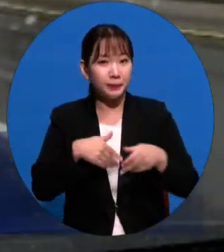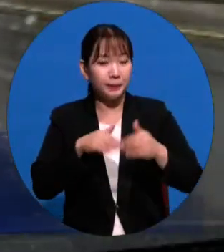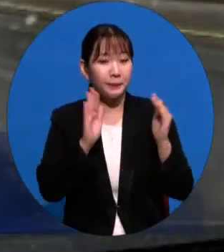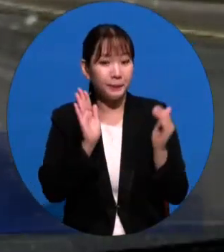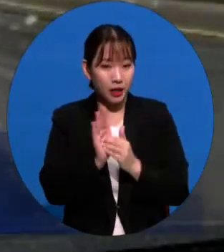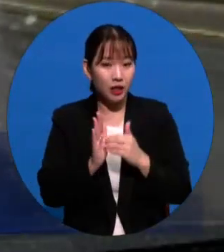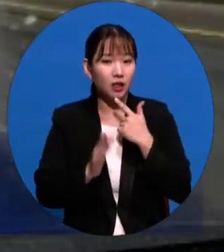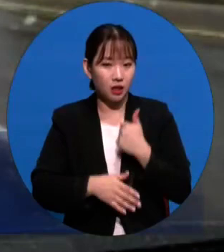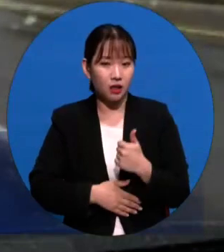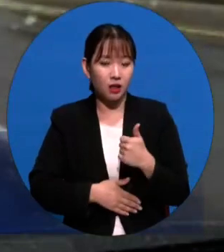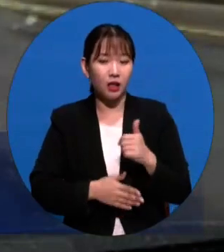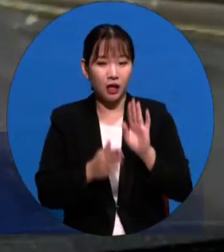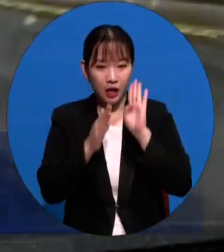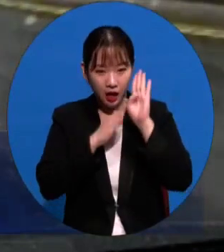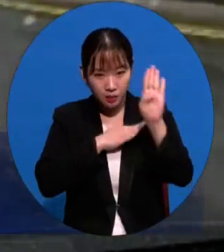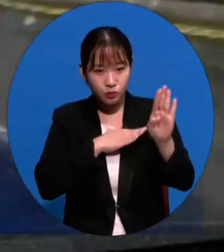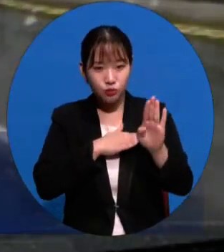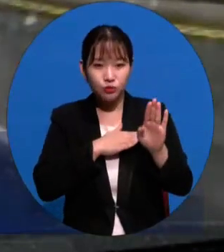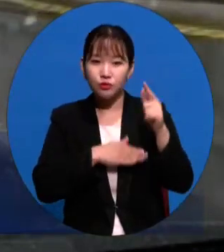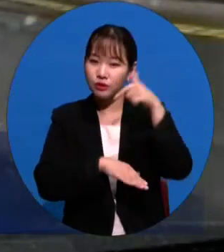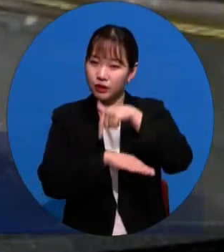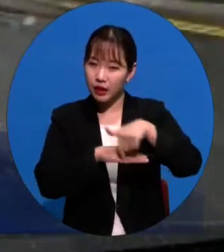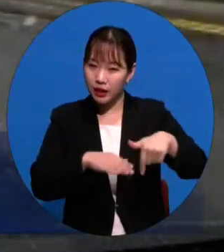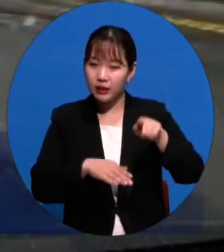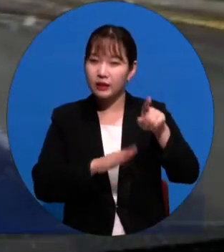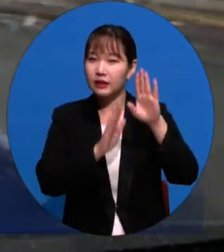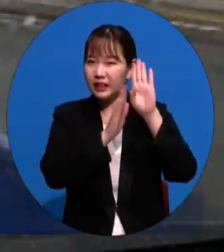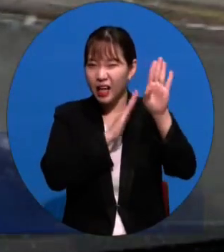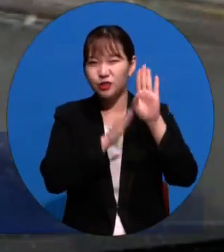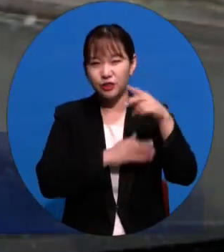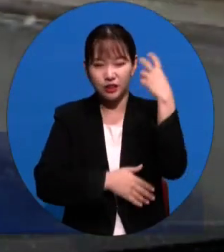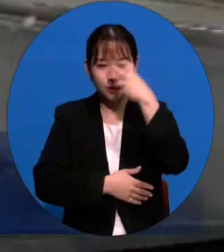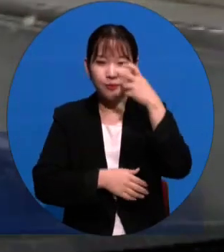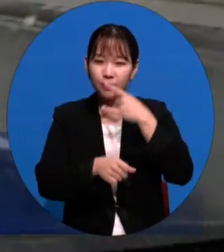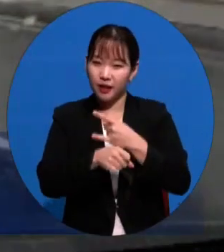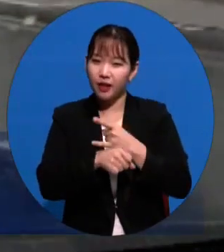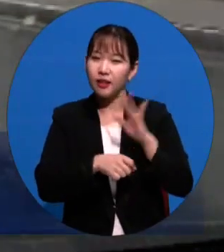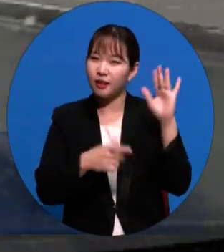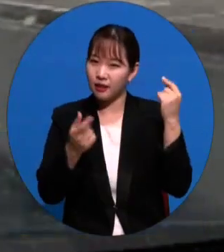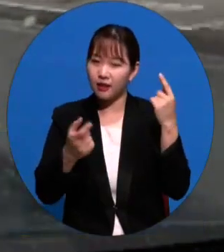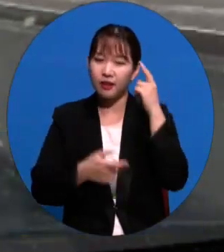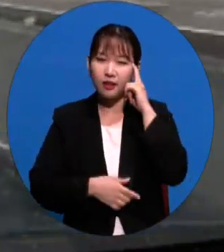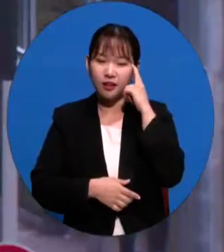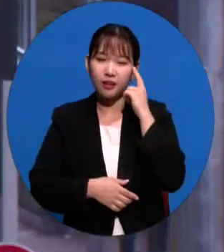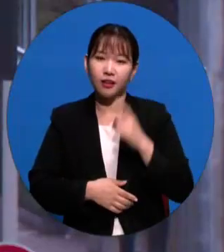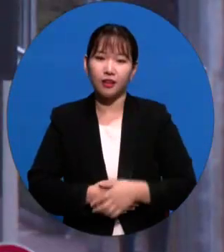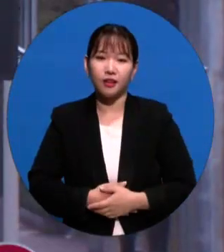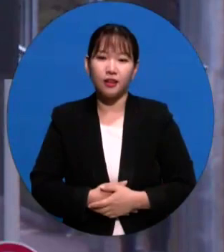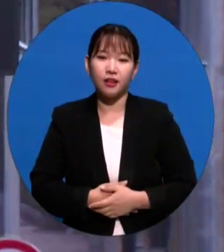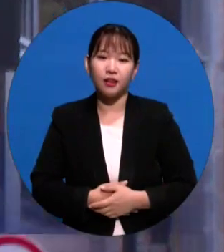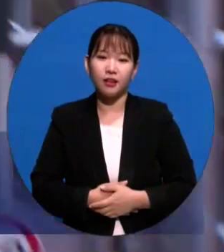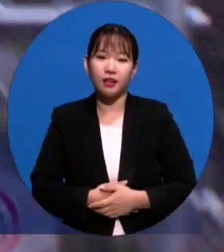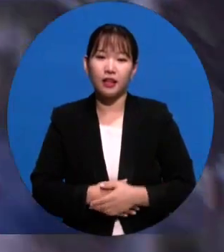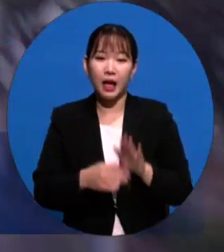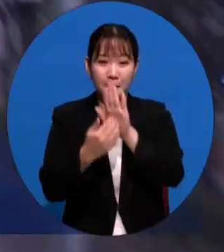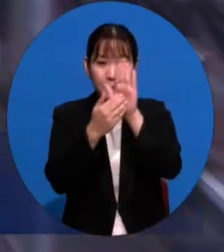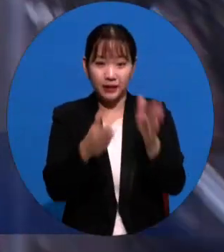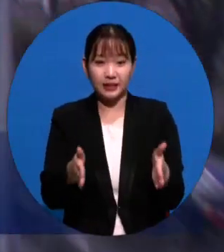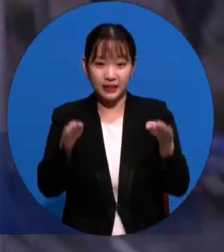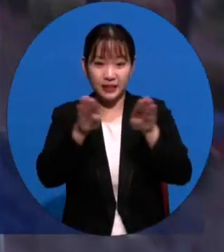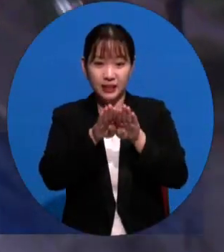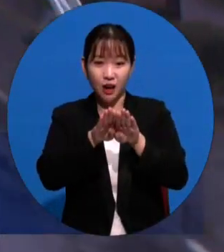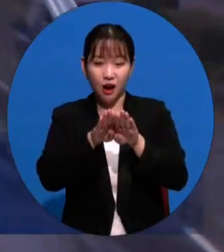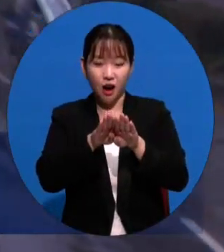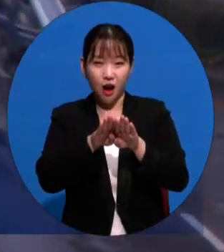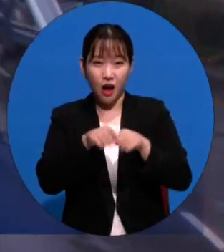때문에요. 이제 향후 확장 계획은 그때 가서 검토를 해야 되지 않나 생각됩니다. 차단 시설이 약정